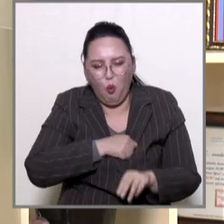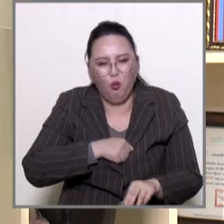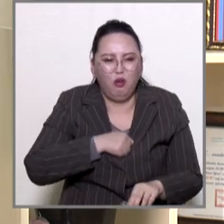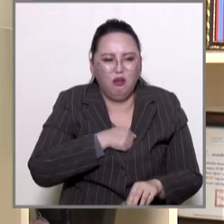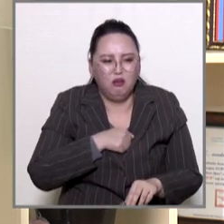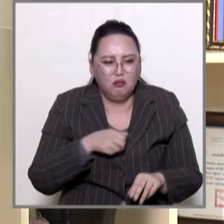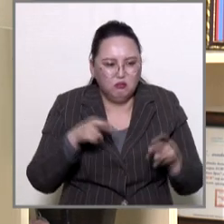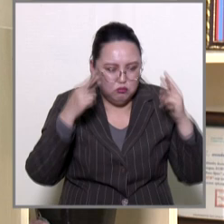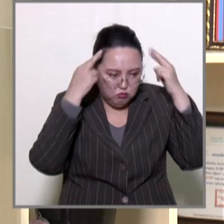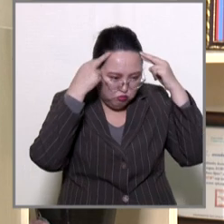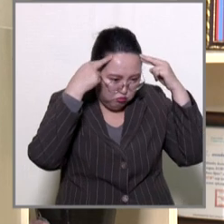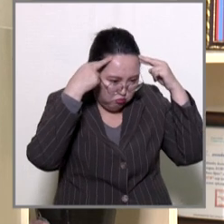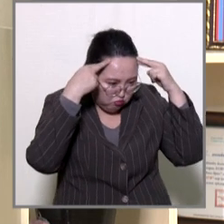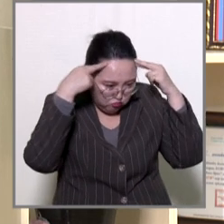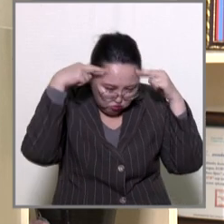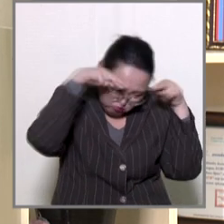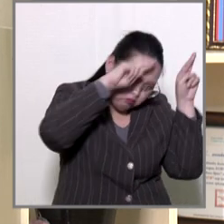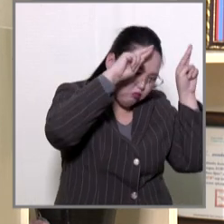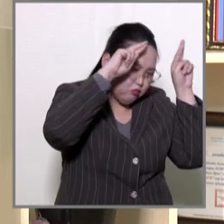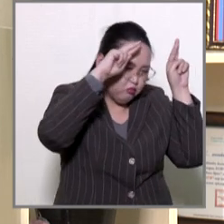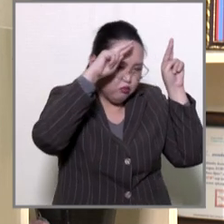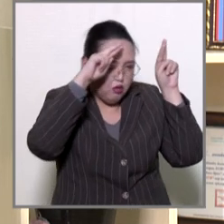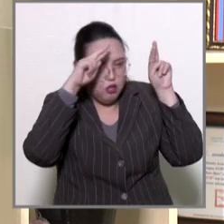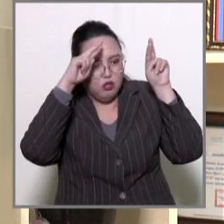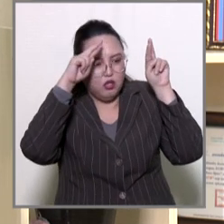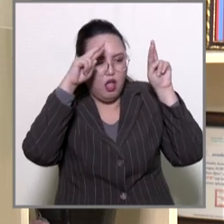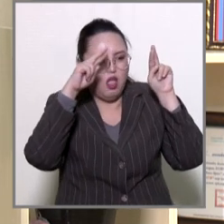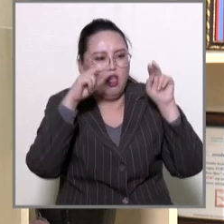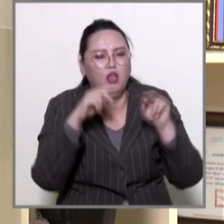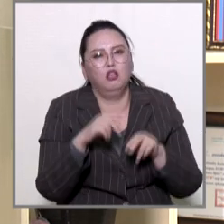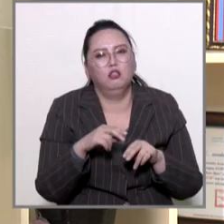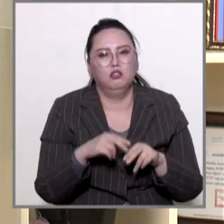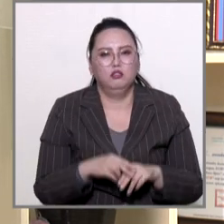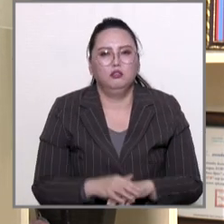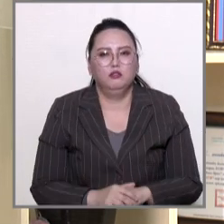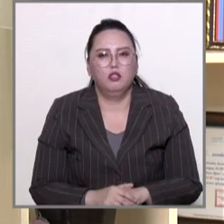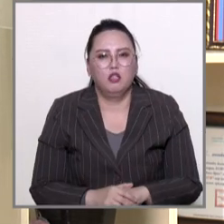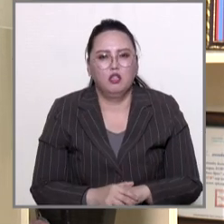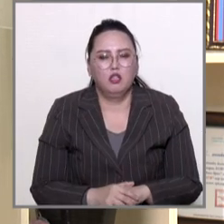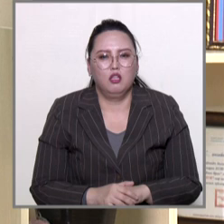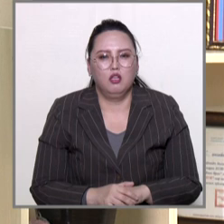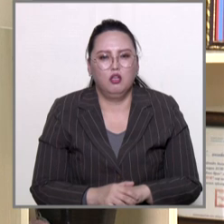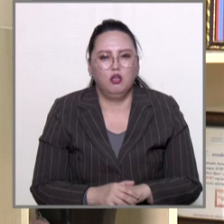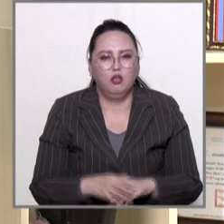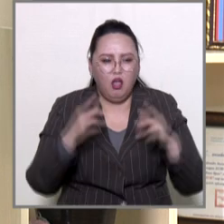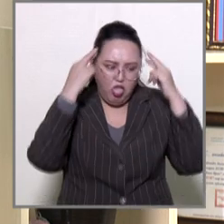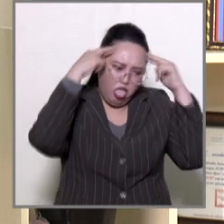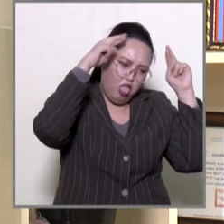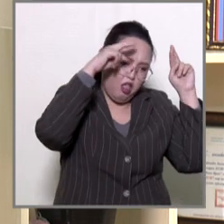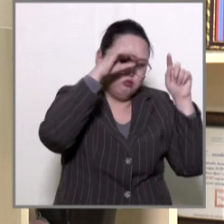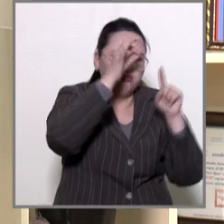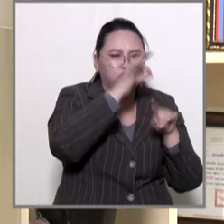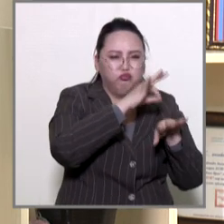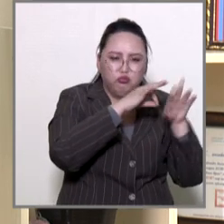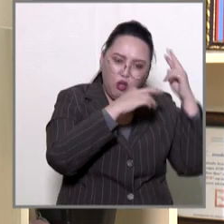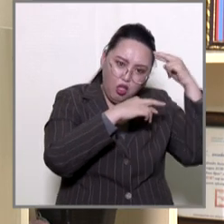уурлсандаа хажууд ханан хатан хатармагц тугалмайн гүцээгүй эвэр нь янгинэн өвдөж